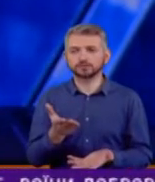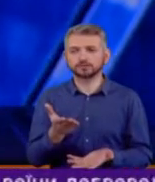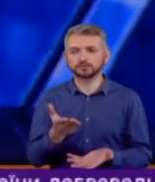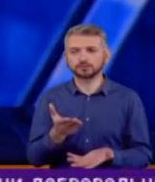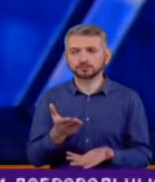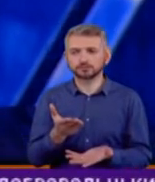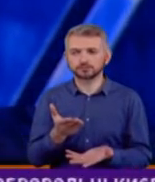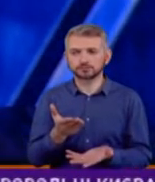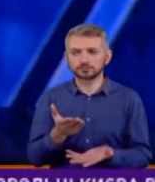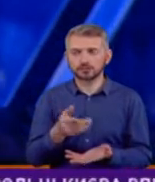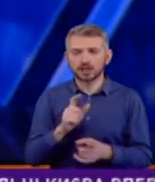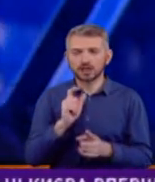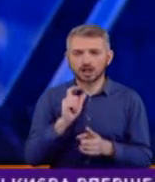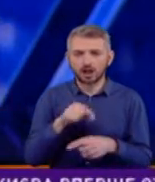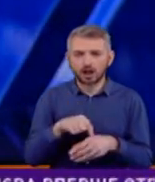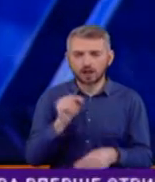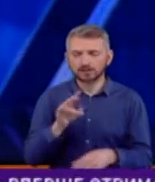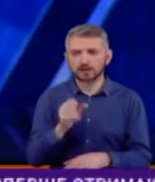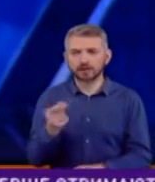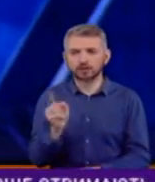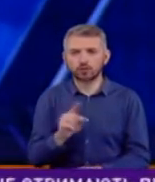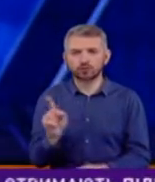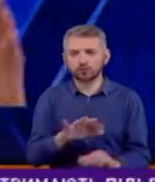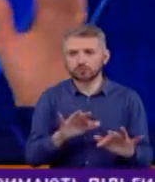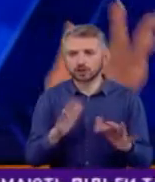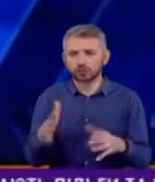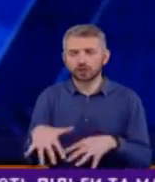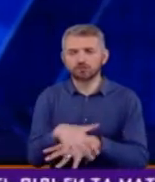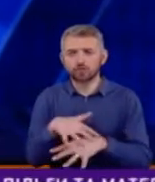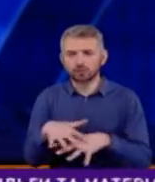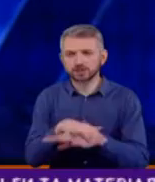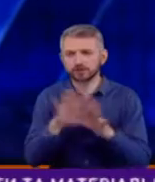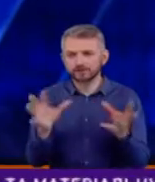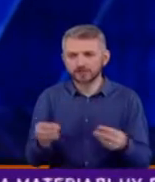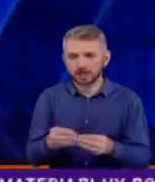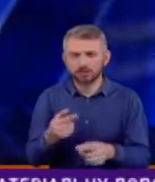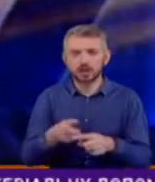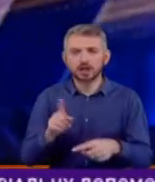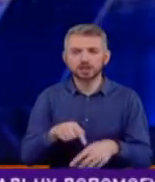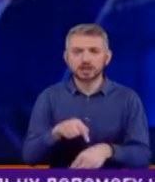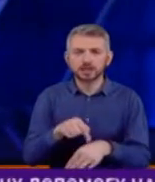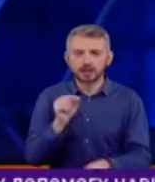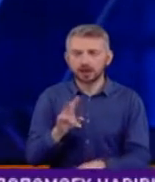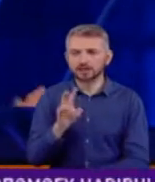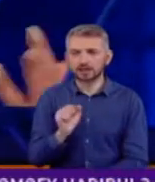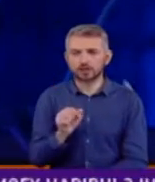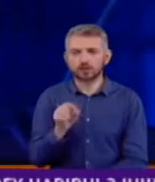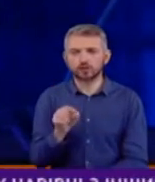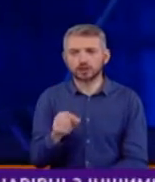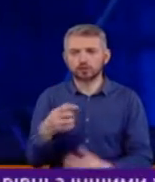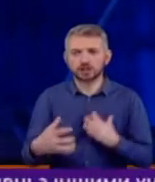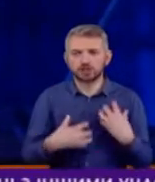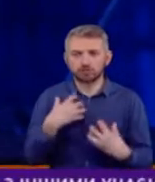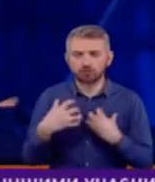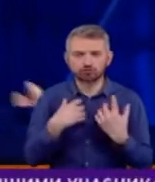счету, реакция на то, что происходит в обществе в целом. Это реакция на вот эту вот